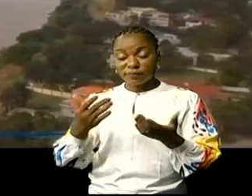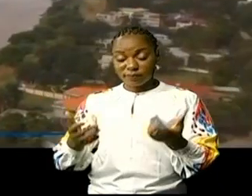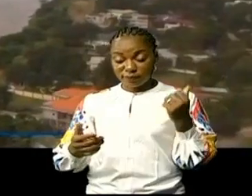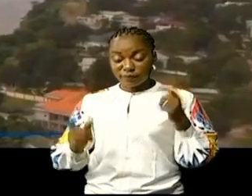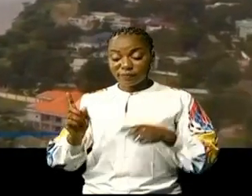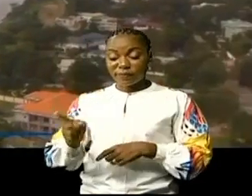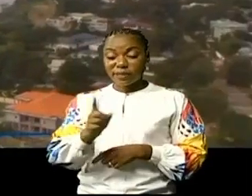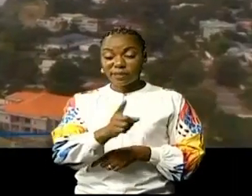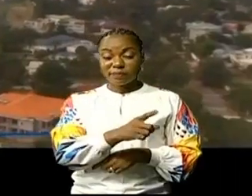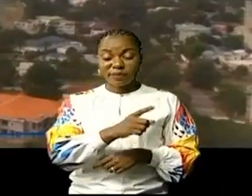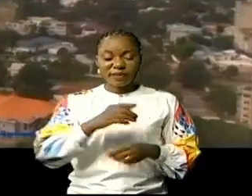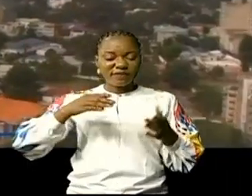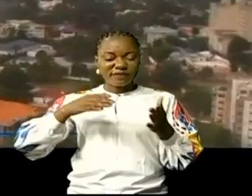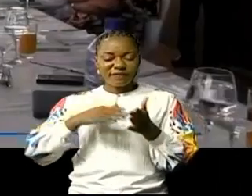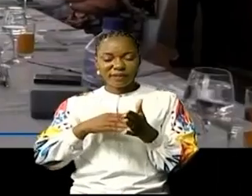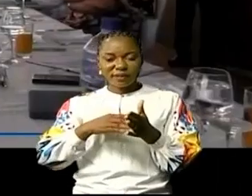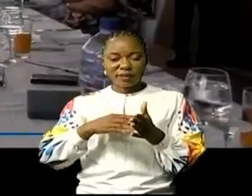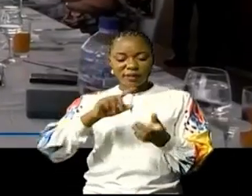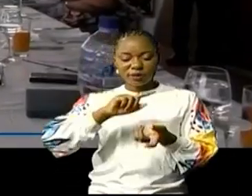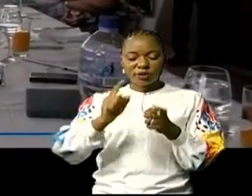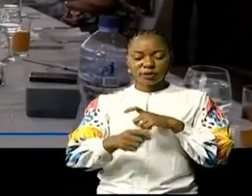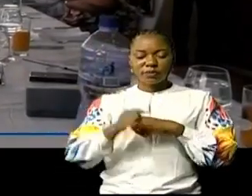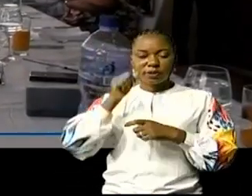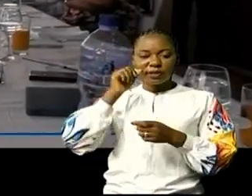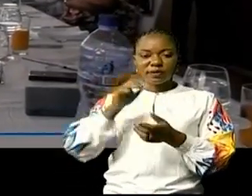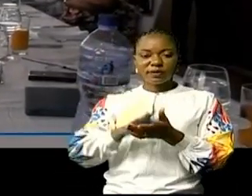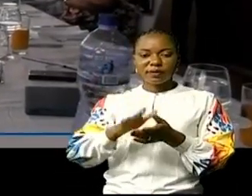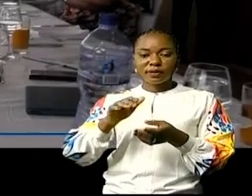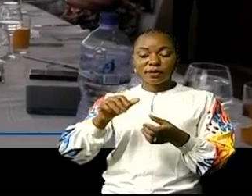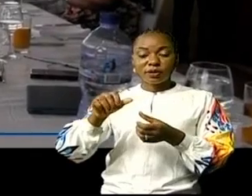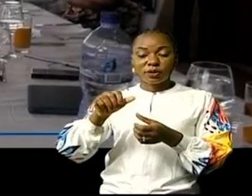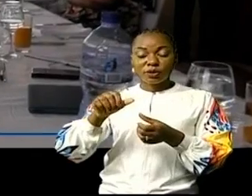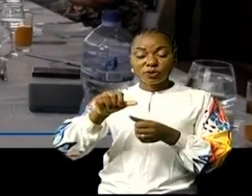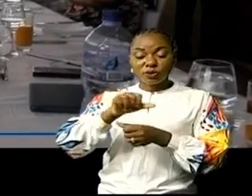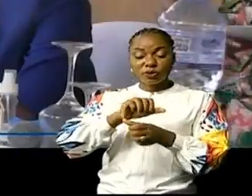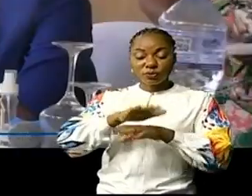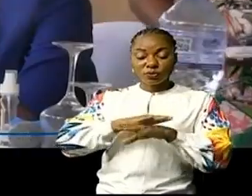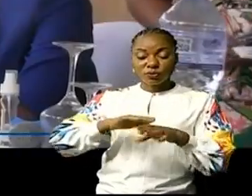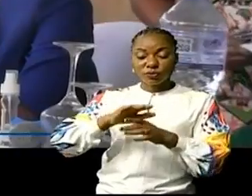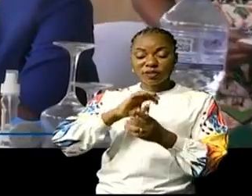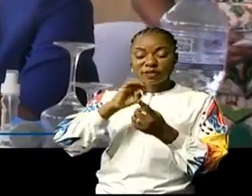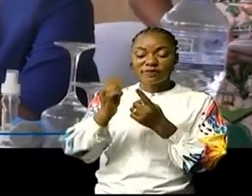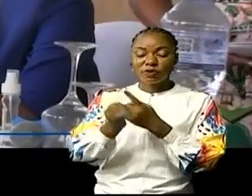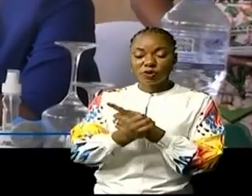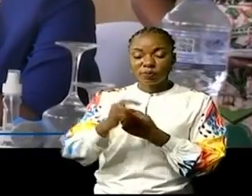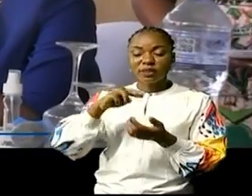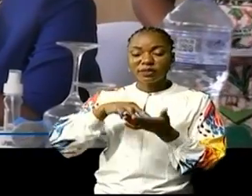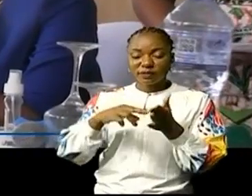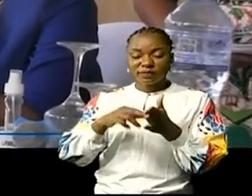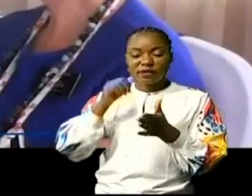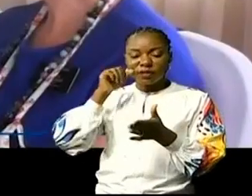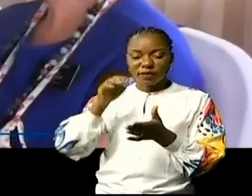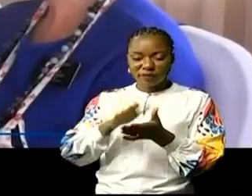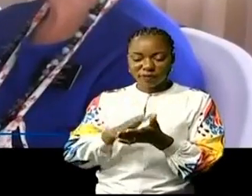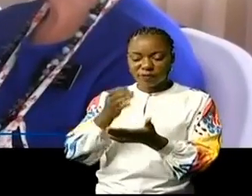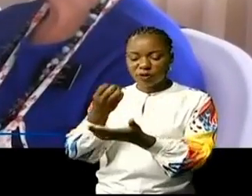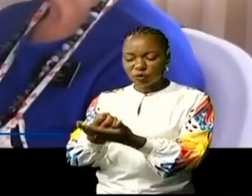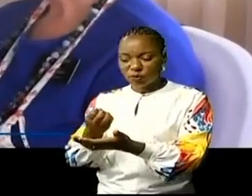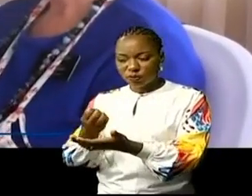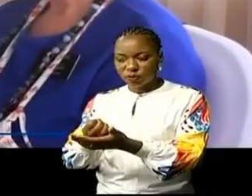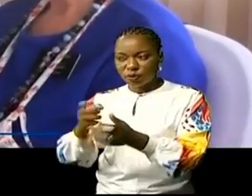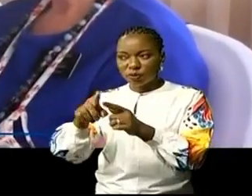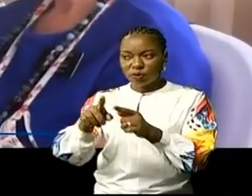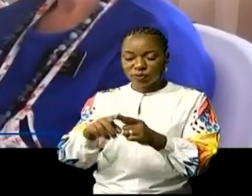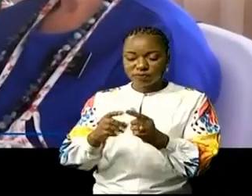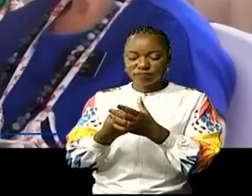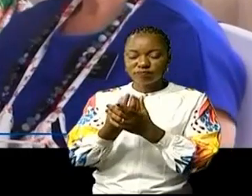les premières victimes des effets du changement climatique sur l'environnement, les femmes représentent un pourcentage important des communautés qui dépendent de ressources